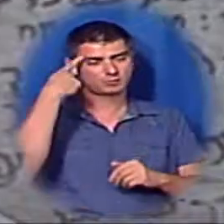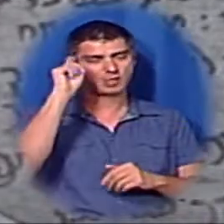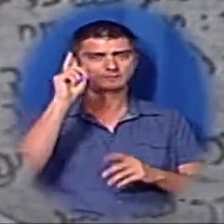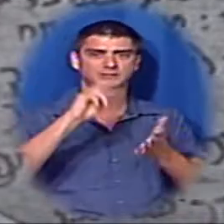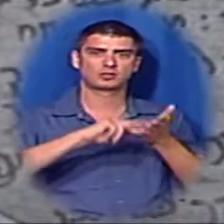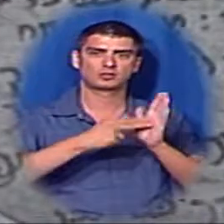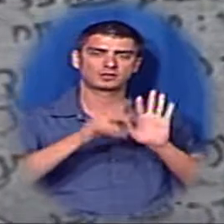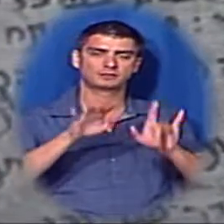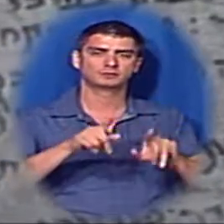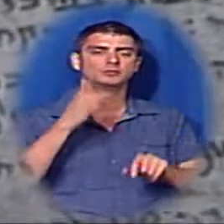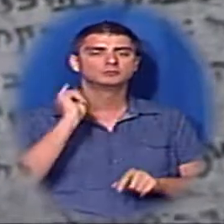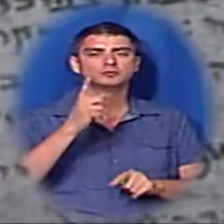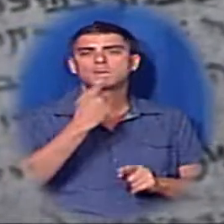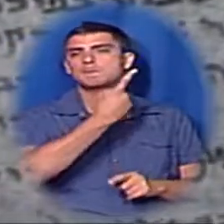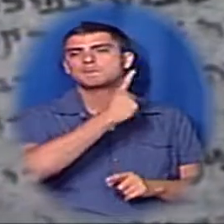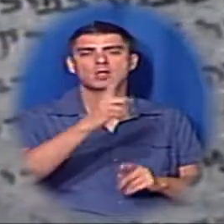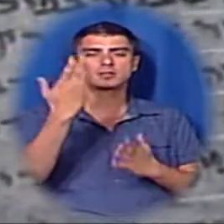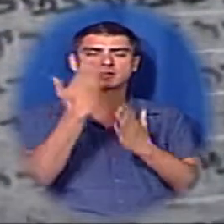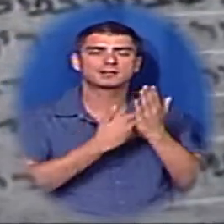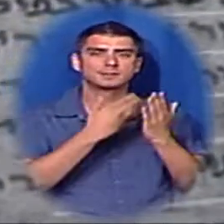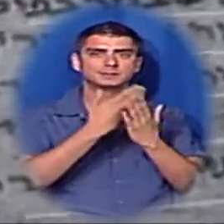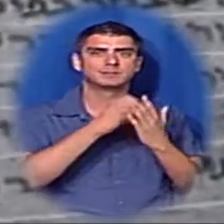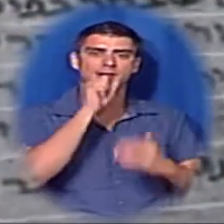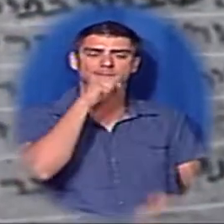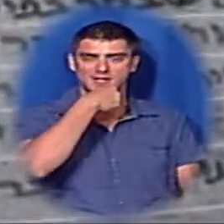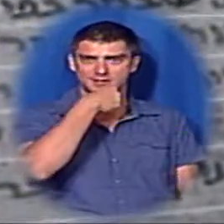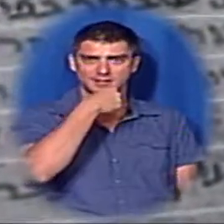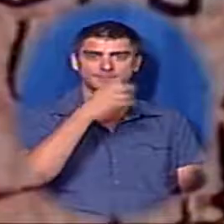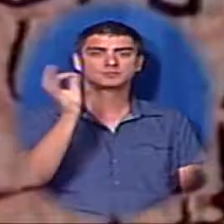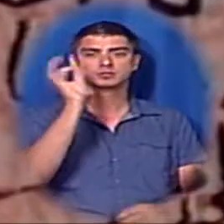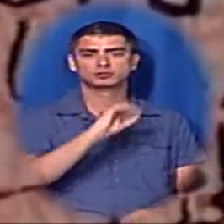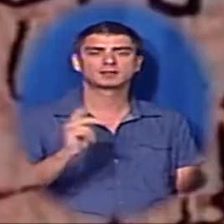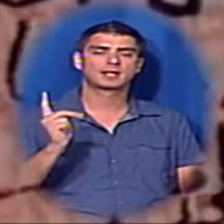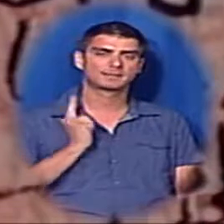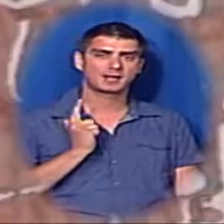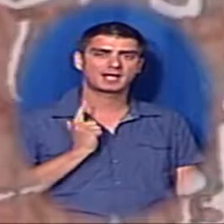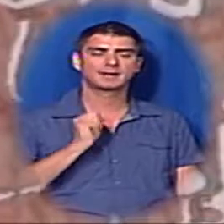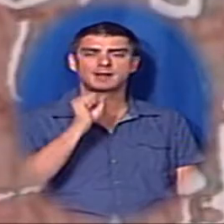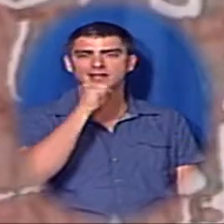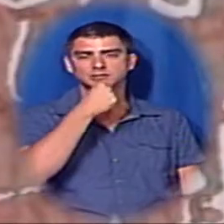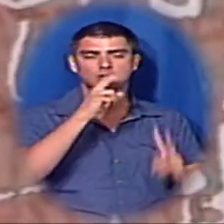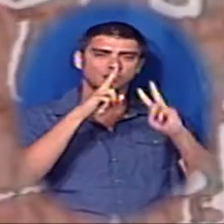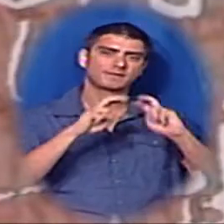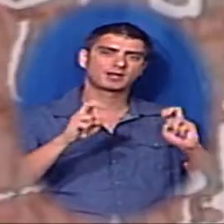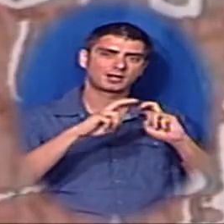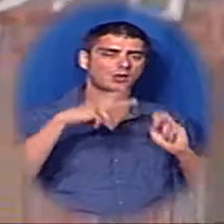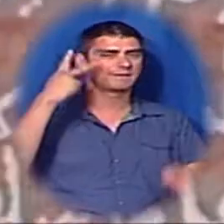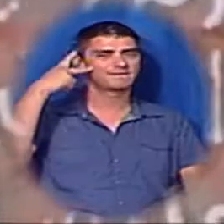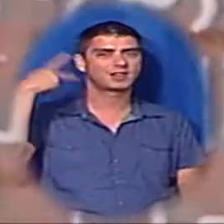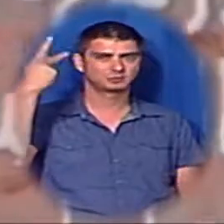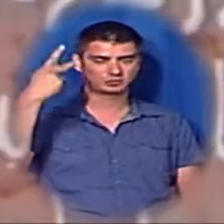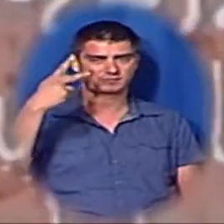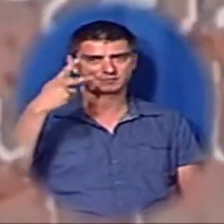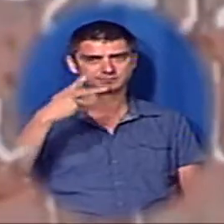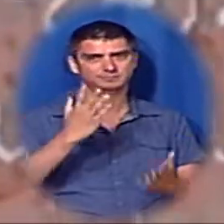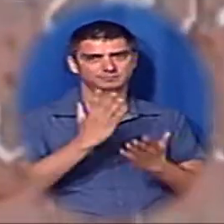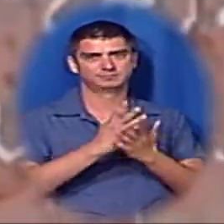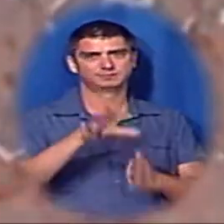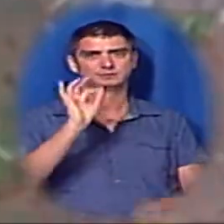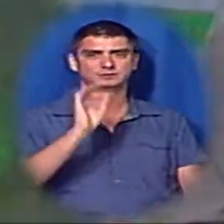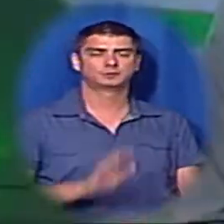התוכנה כדי שמיליוני המסמכים העתיקים שעדיין מחכים להיסטוריונים ולפילוסופים יפוענחו. תודה.